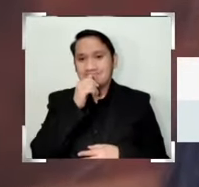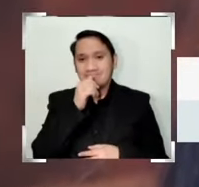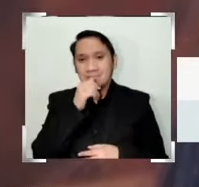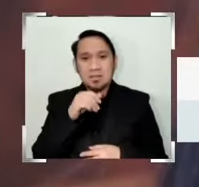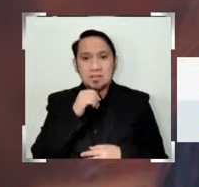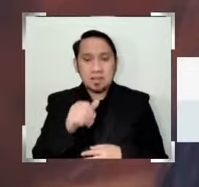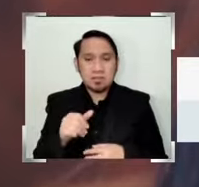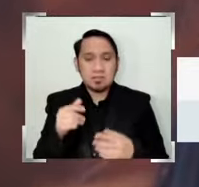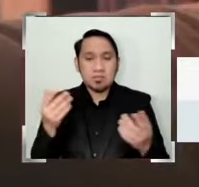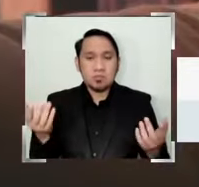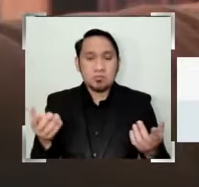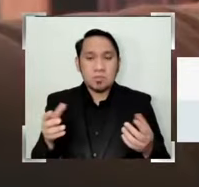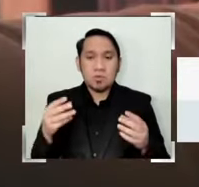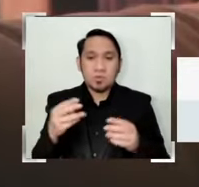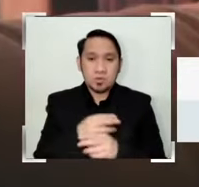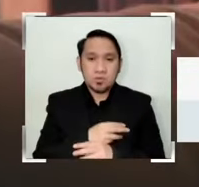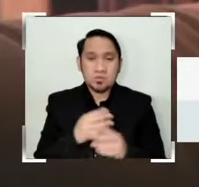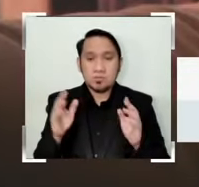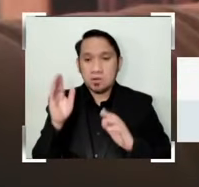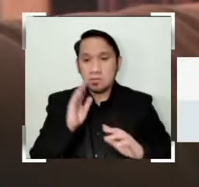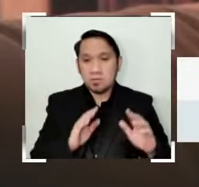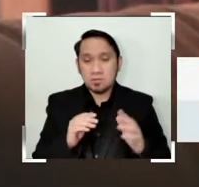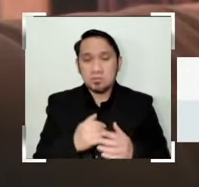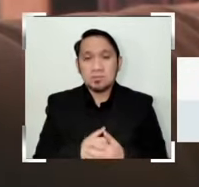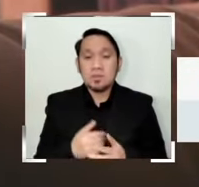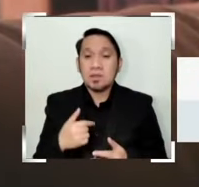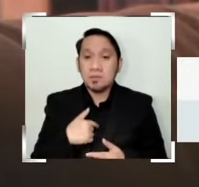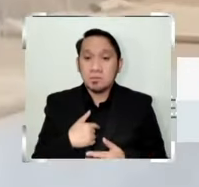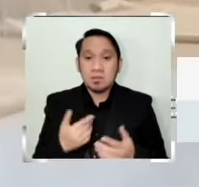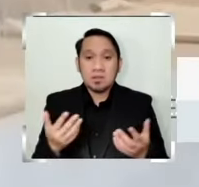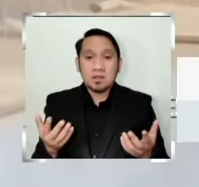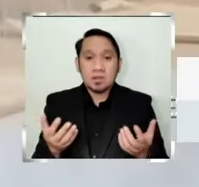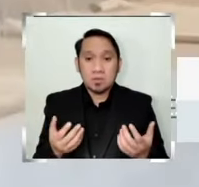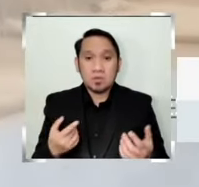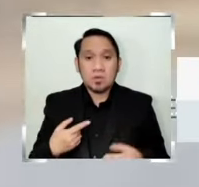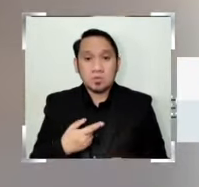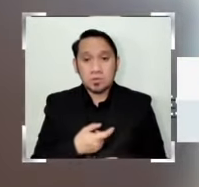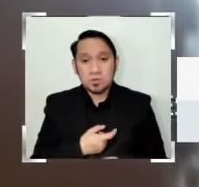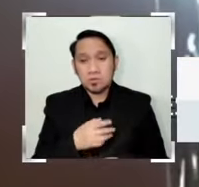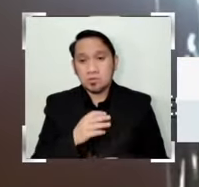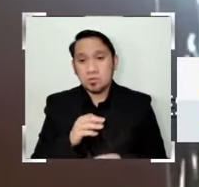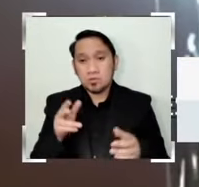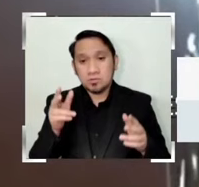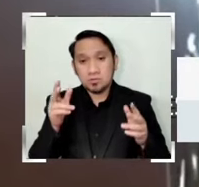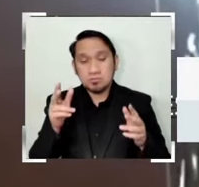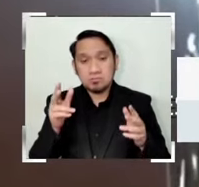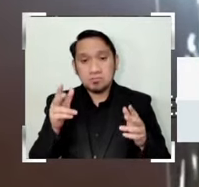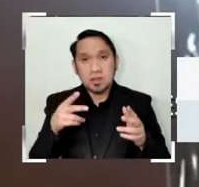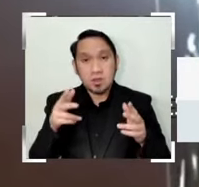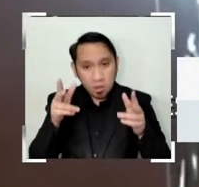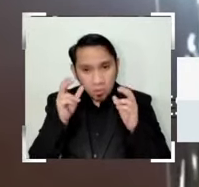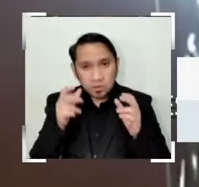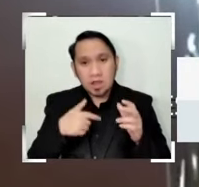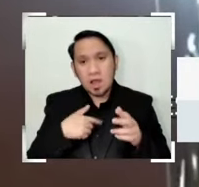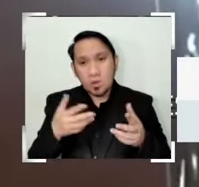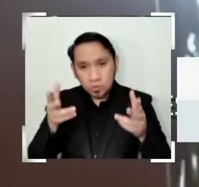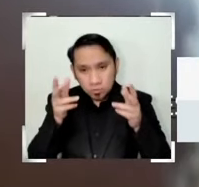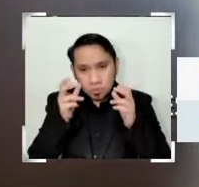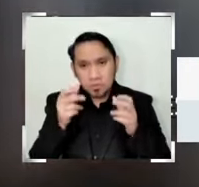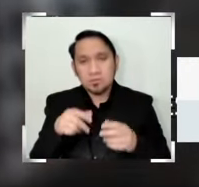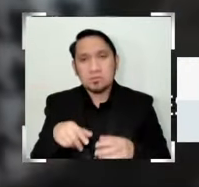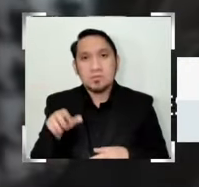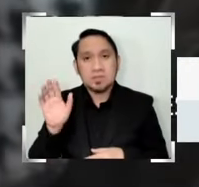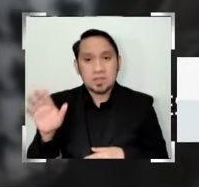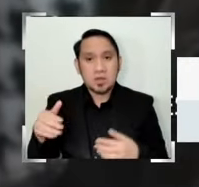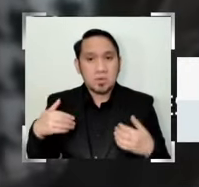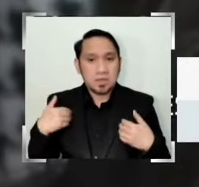naman ang hinangad niya. I just wanted to feel heard or listened to. Inamin din ni Liza na sa batang edad, hindi naging madali